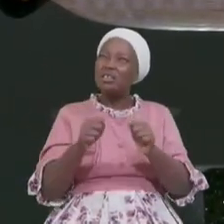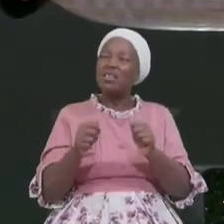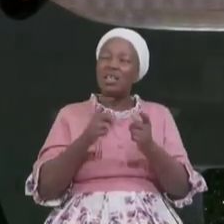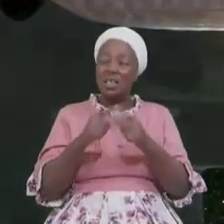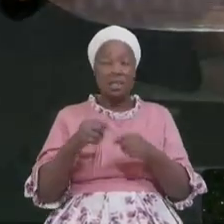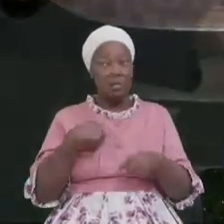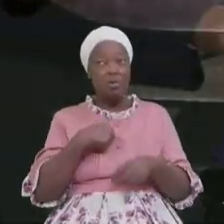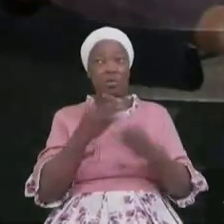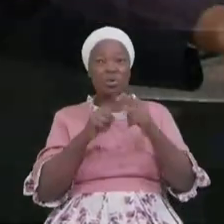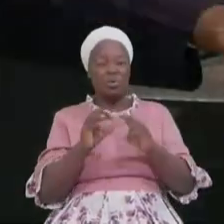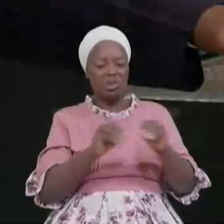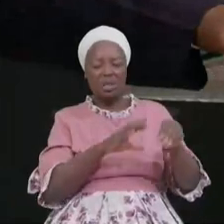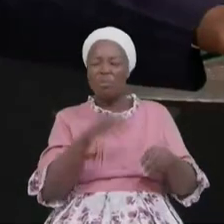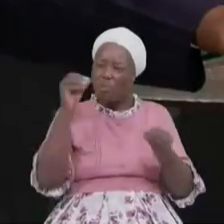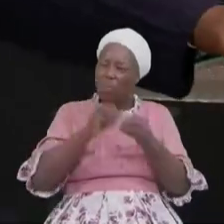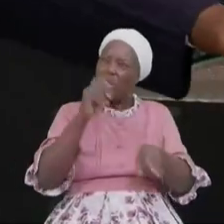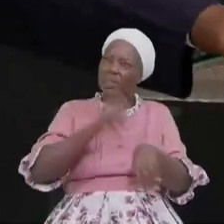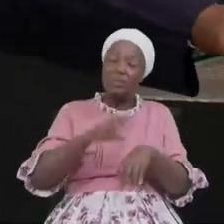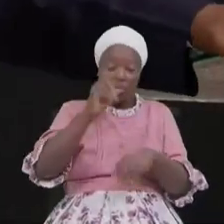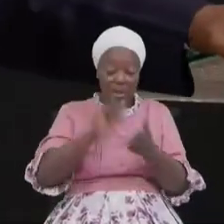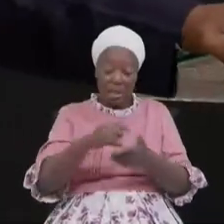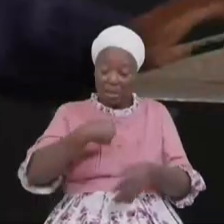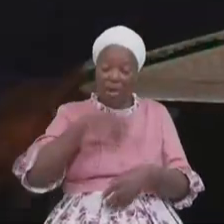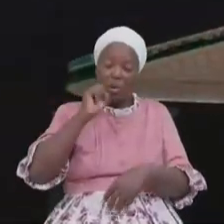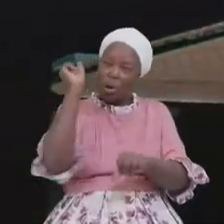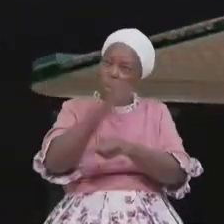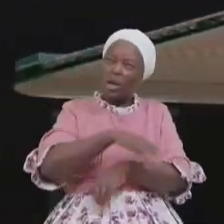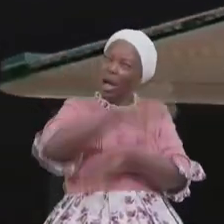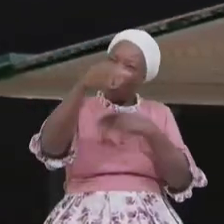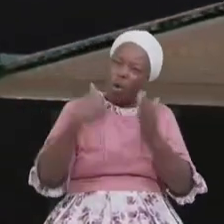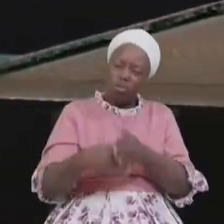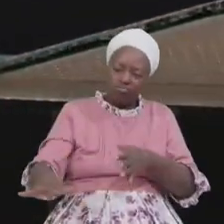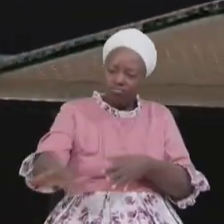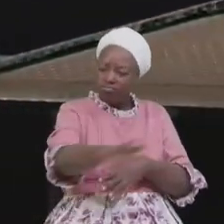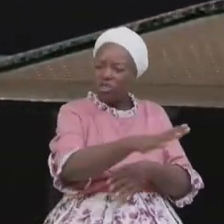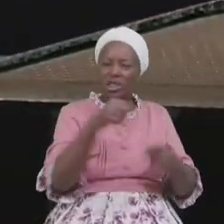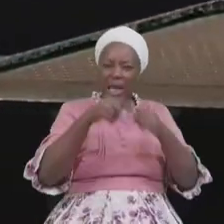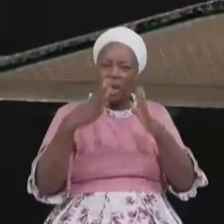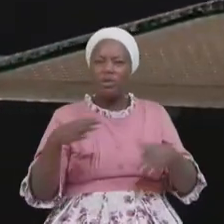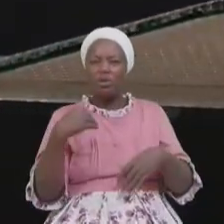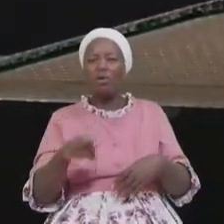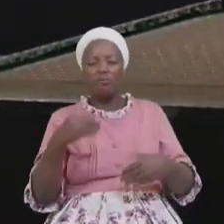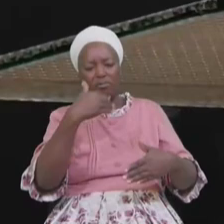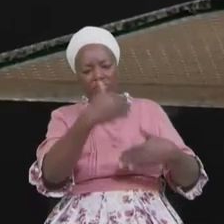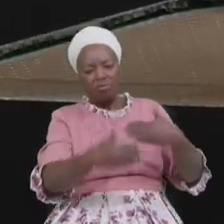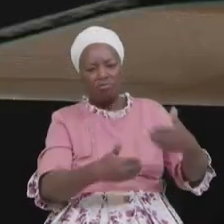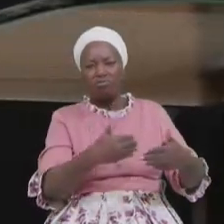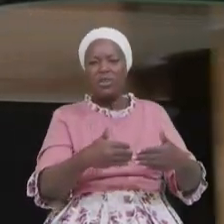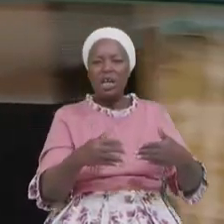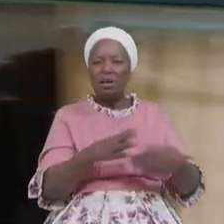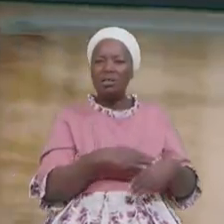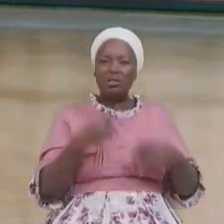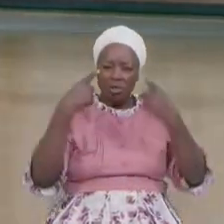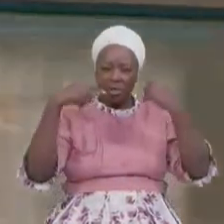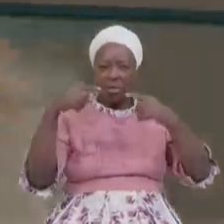de plus de temps pour vaincre tous ces ennemis du progrès. Alors tu as